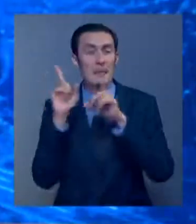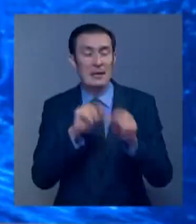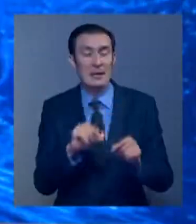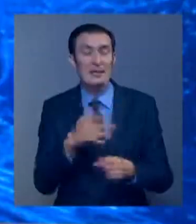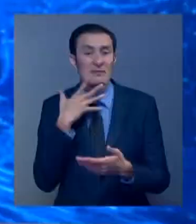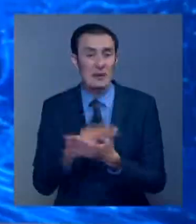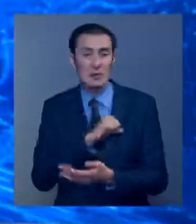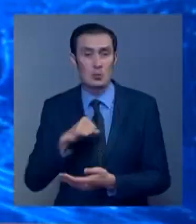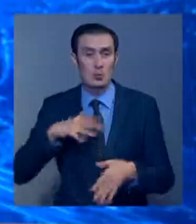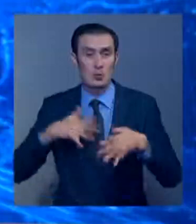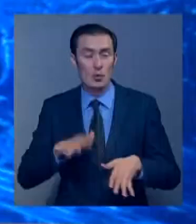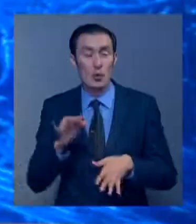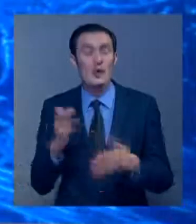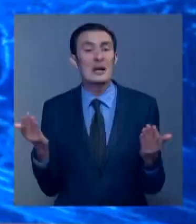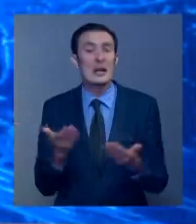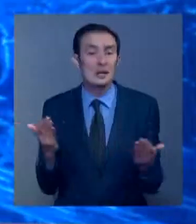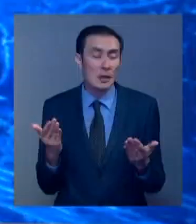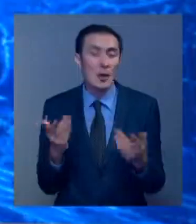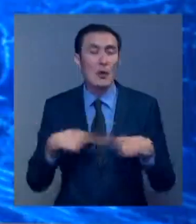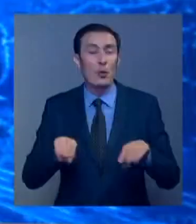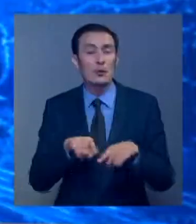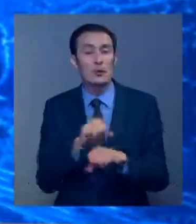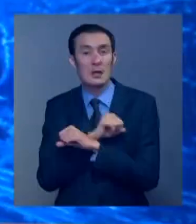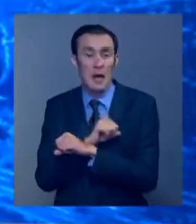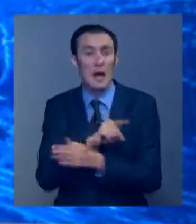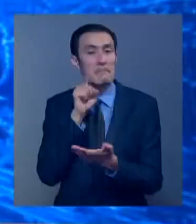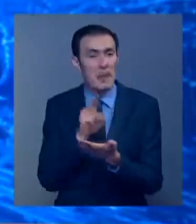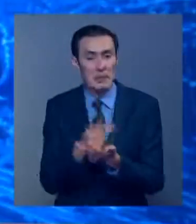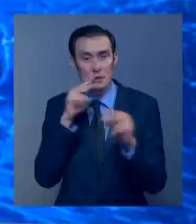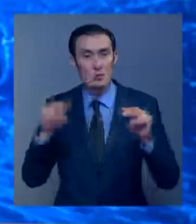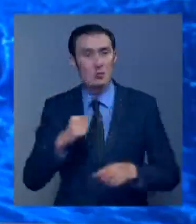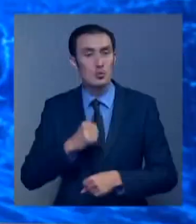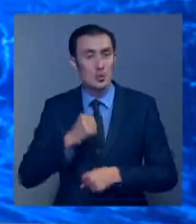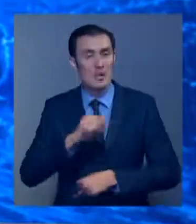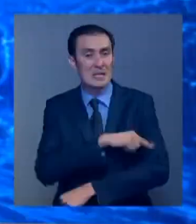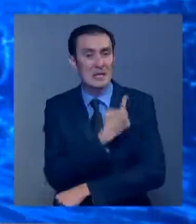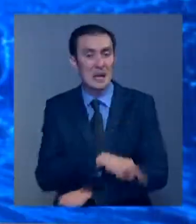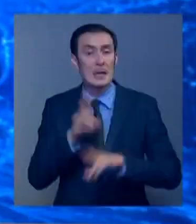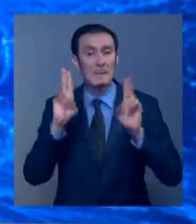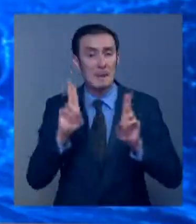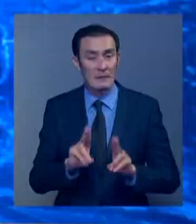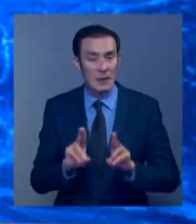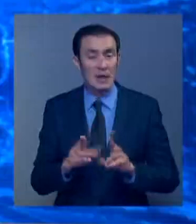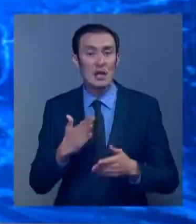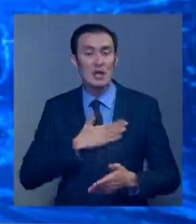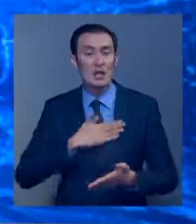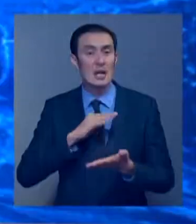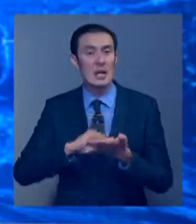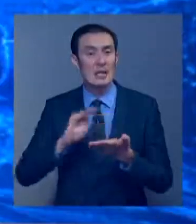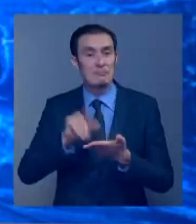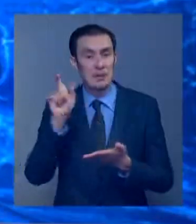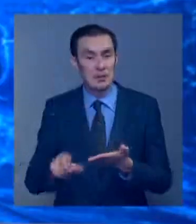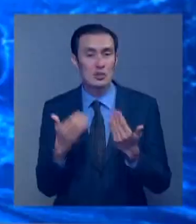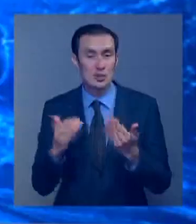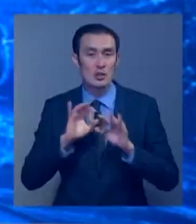местные. Однако и владельцы зон отдыха, и посетители обязаны соблюдать строгие санитарные правила. Юлия Тужилкина расскажет